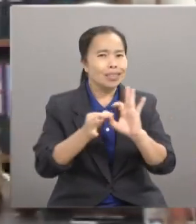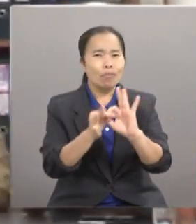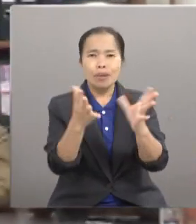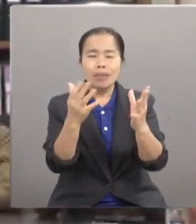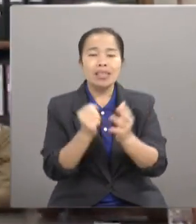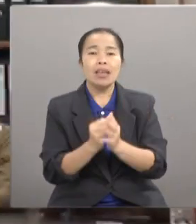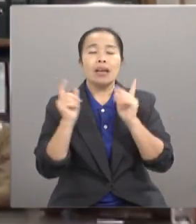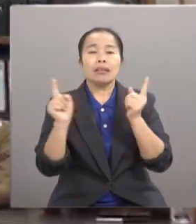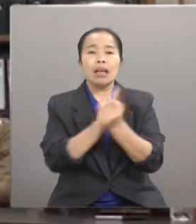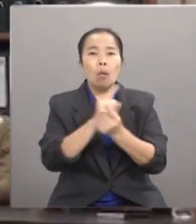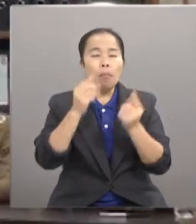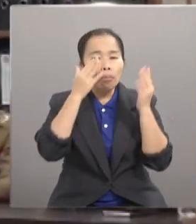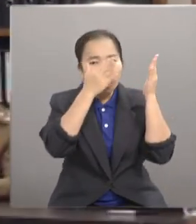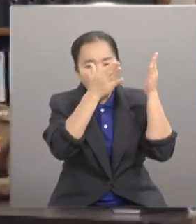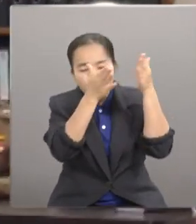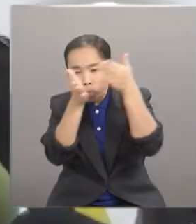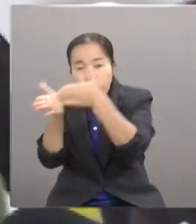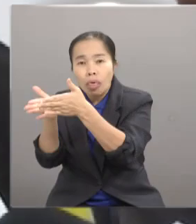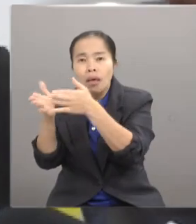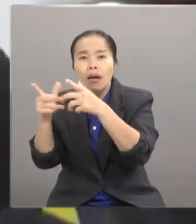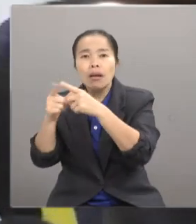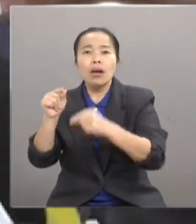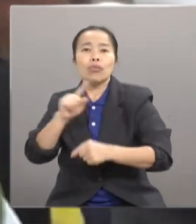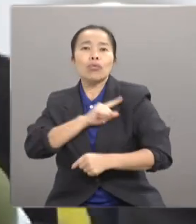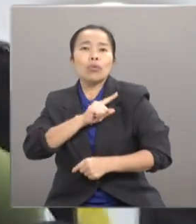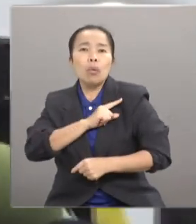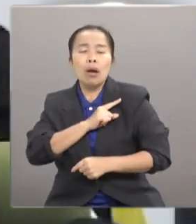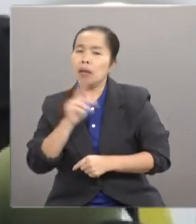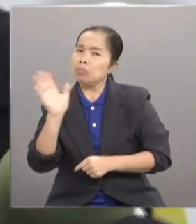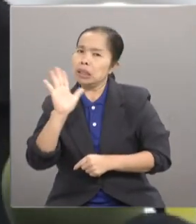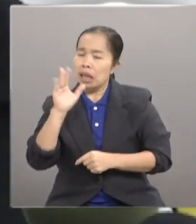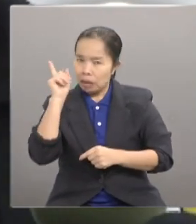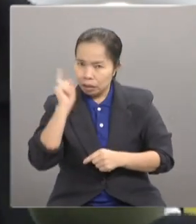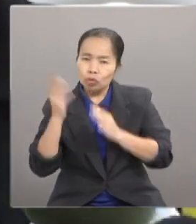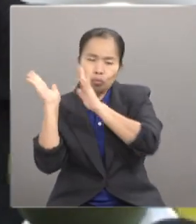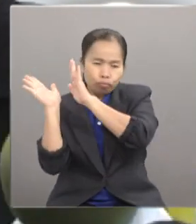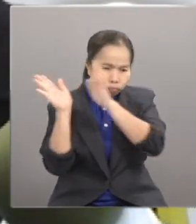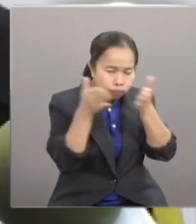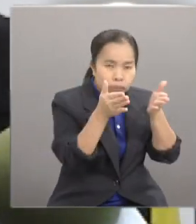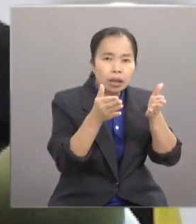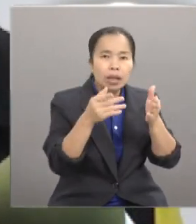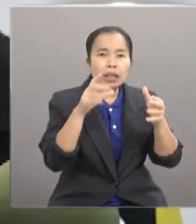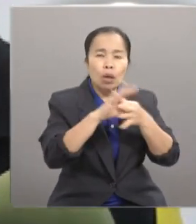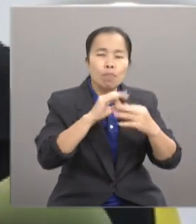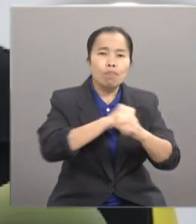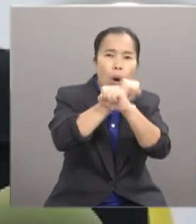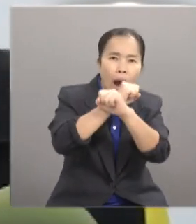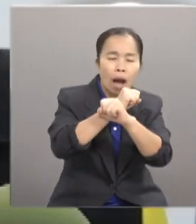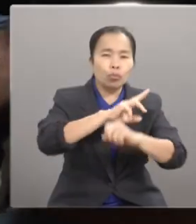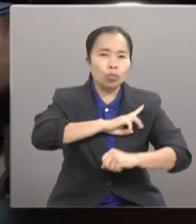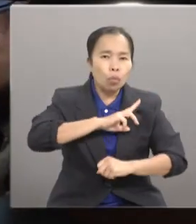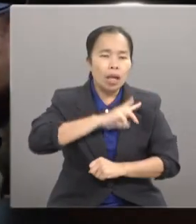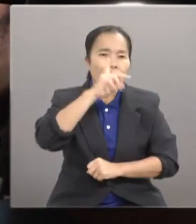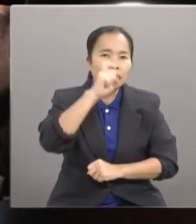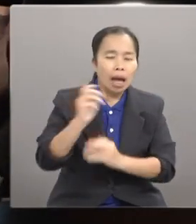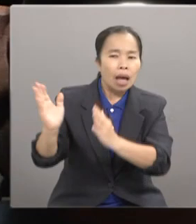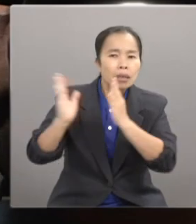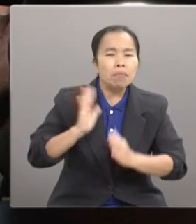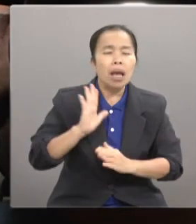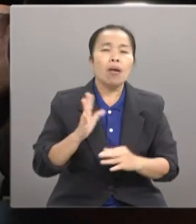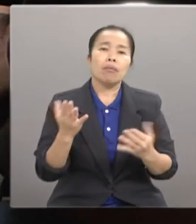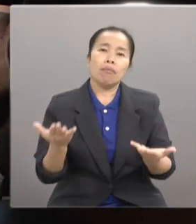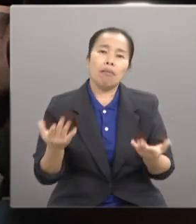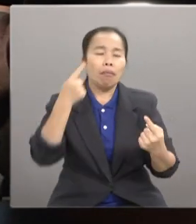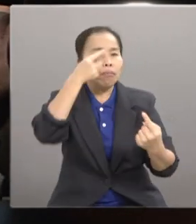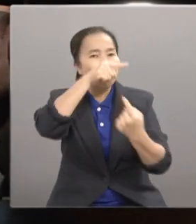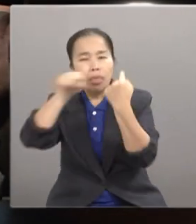ํใหสงคมเวี่ยเหือนความสนใจไปเรื่องอื่นแทนทจะตดตามสาเหติหรอป้กตัวเองจากเก็การที่เดินขึสำห